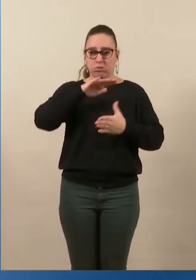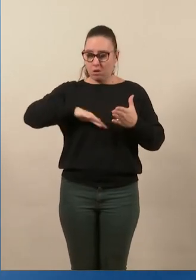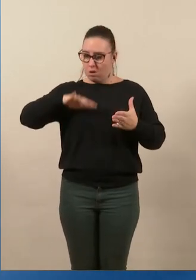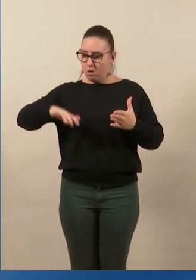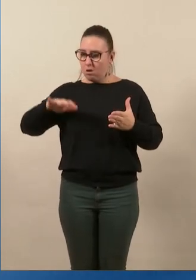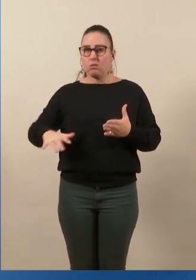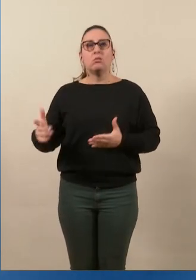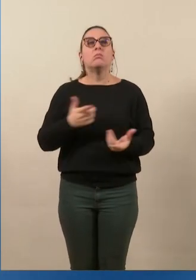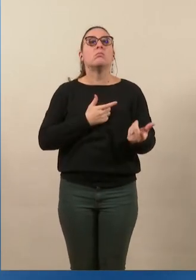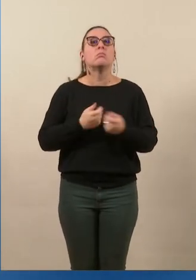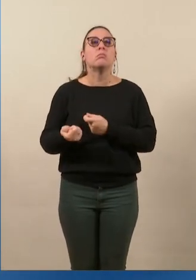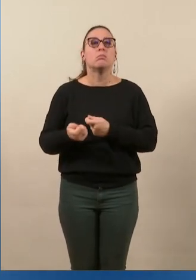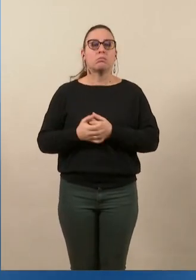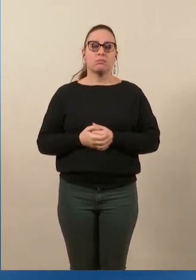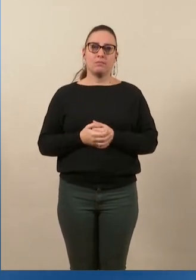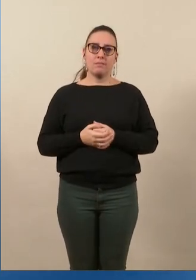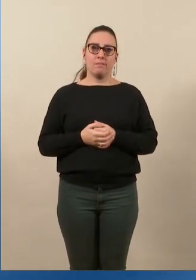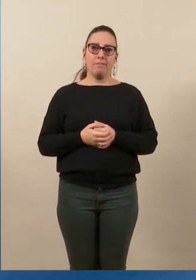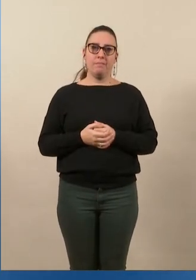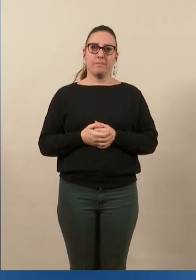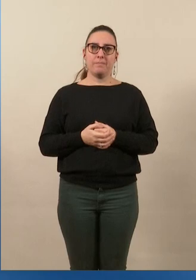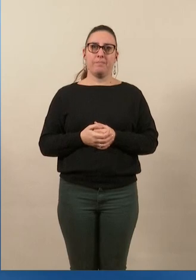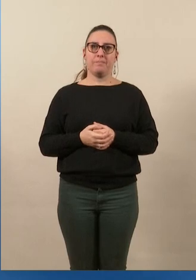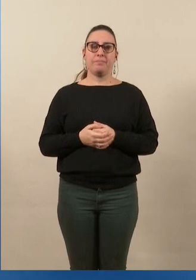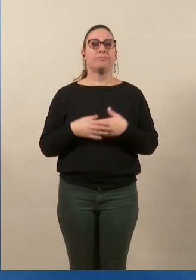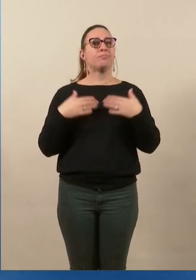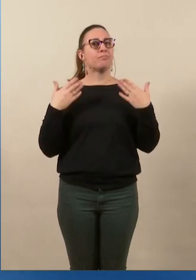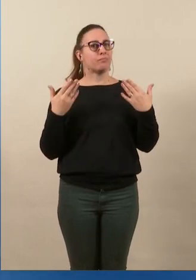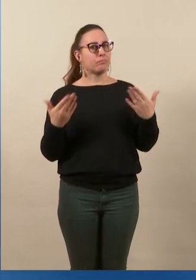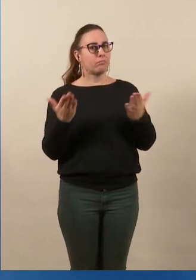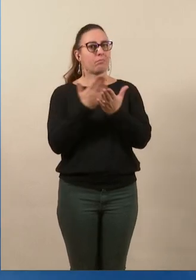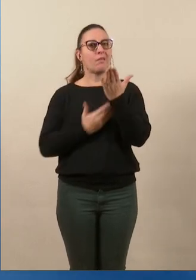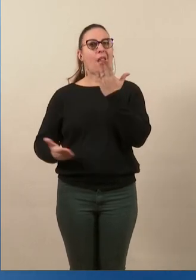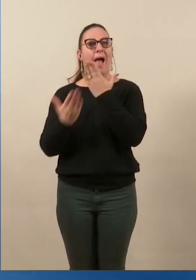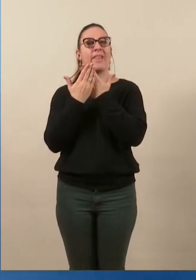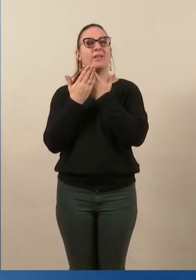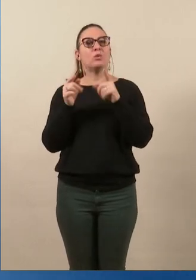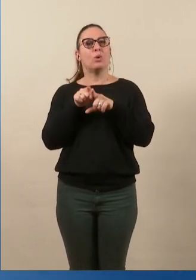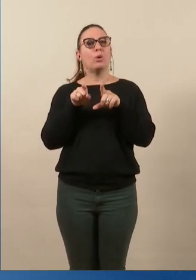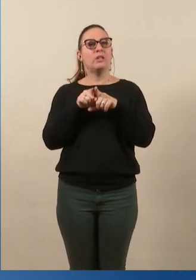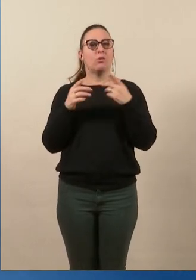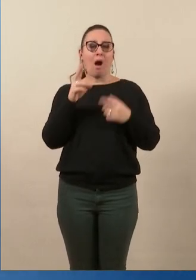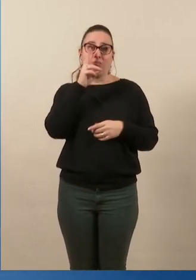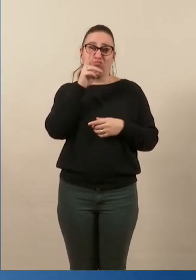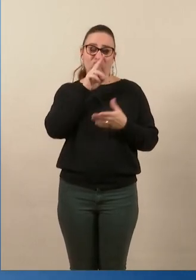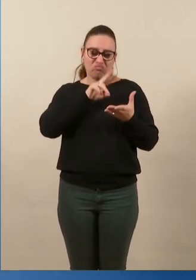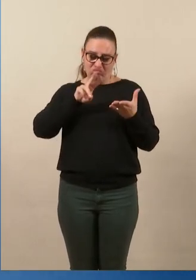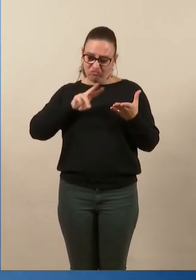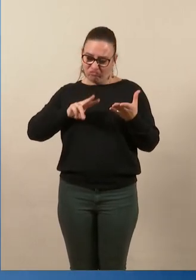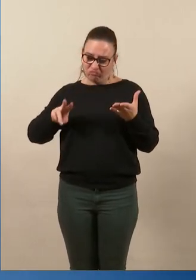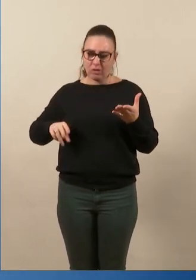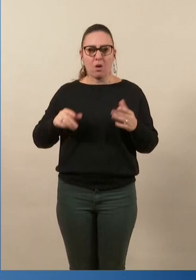justement de rapport et donc il est question en annexe en quelque sorte et il est amusant de lire que les